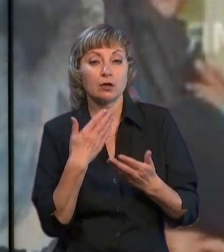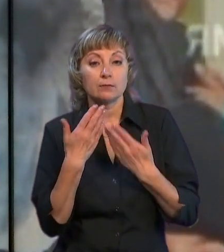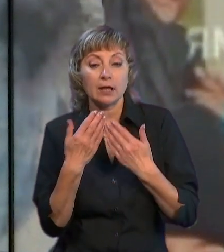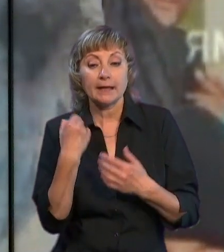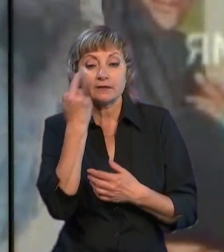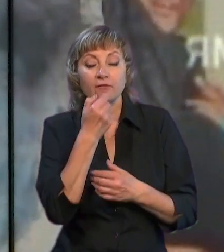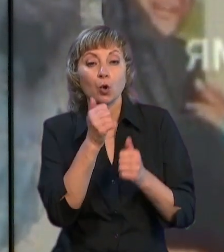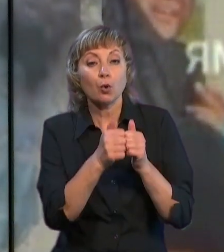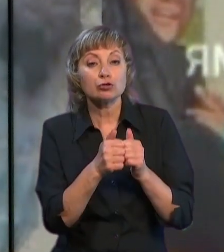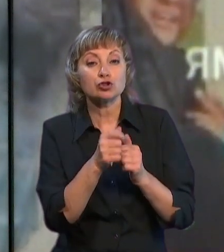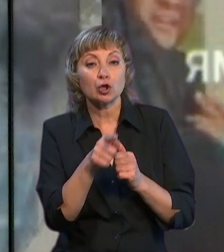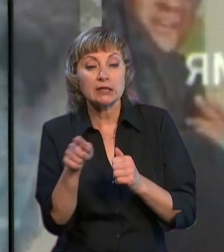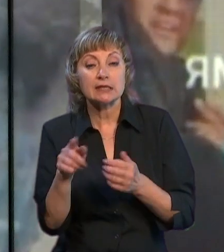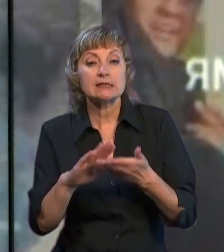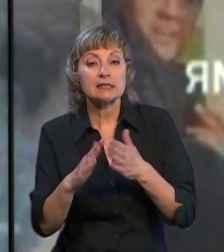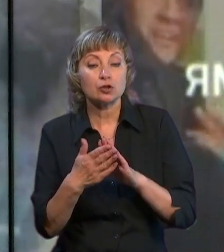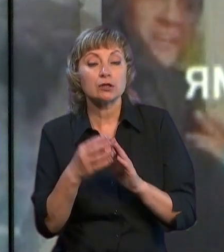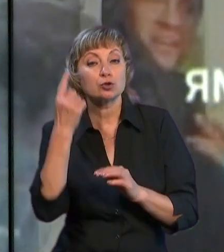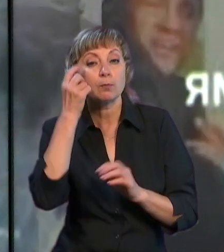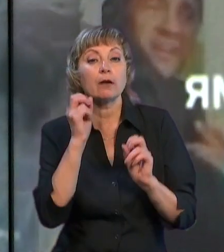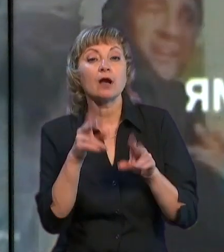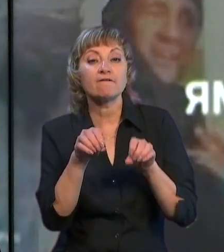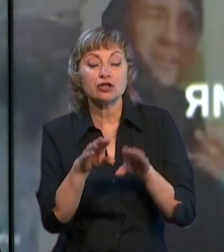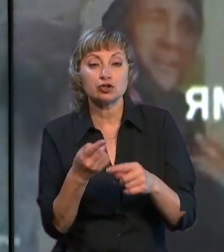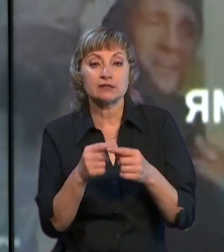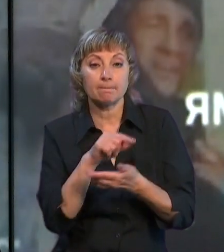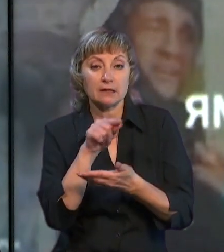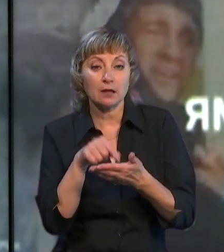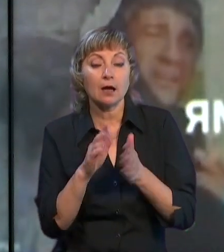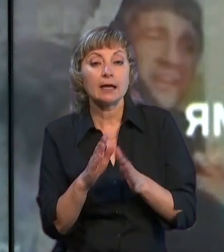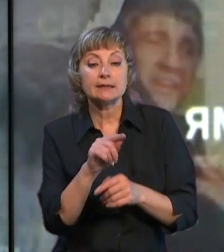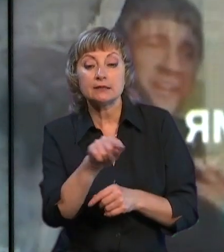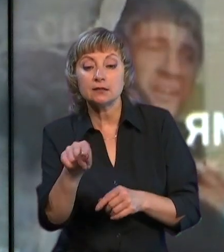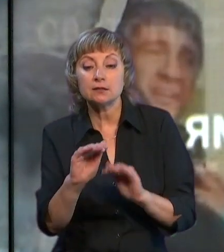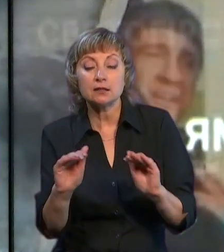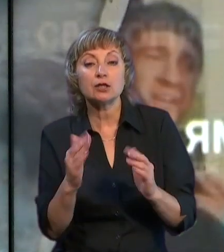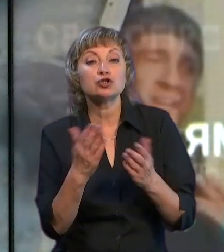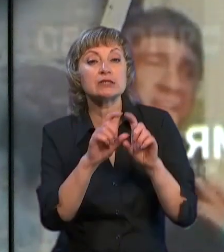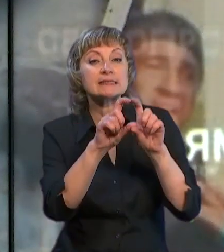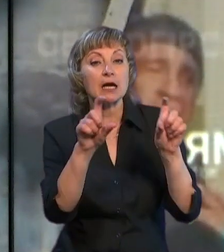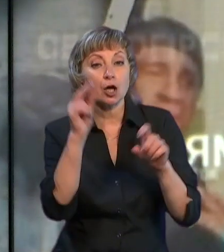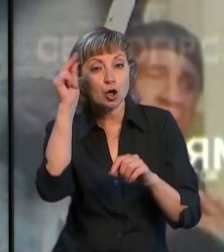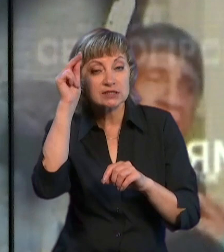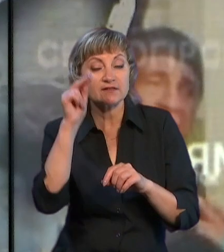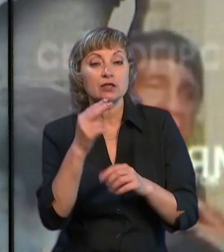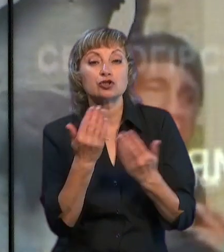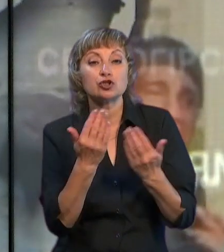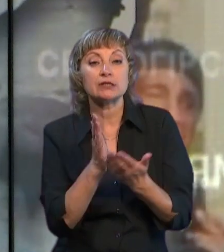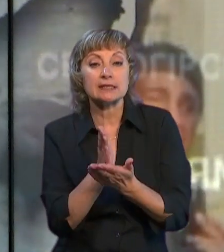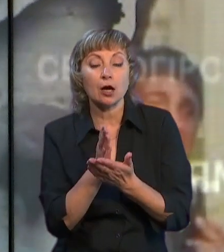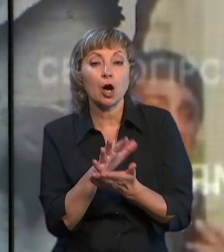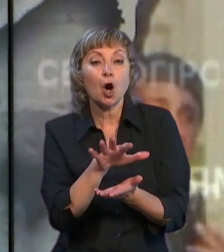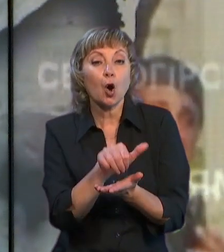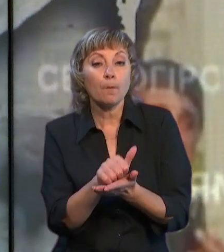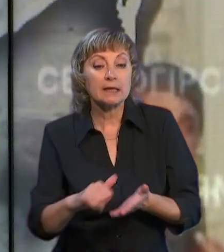індивідуально до кожної ситуації і думати, як вирішувати це питання. Але ті діти, які чи заклади освіти, чиї знаходяться на